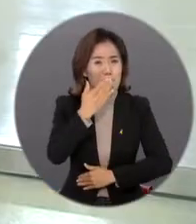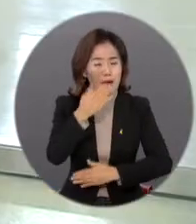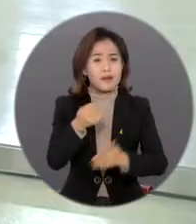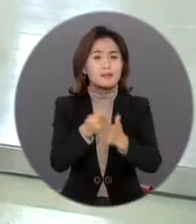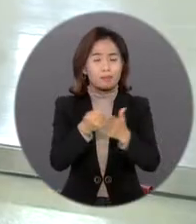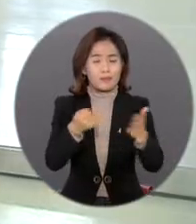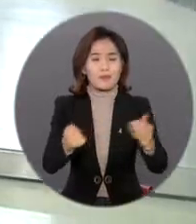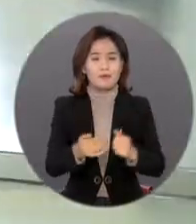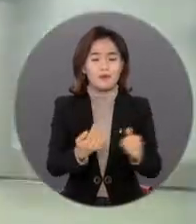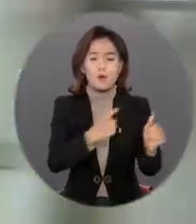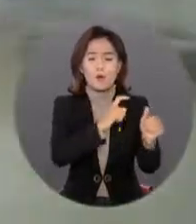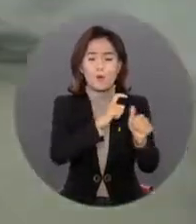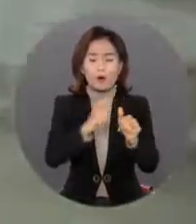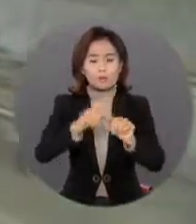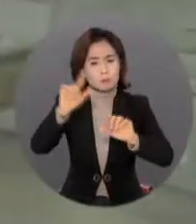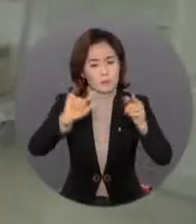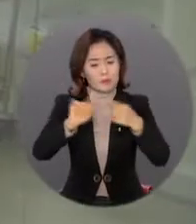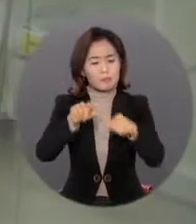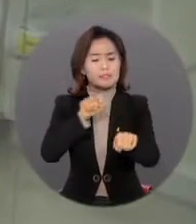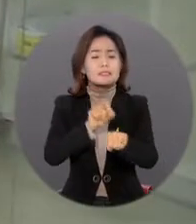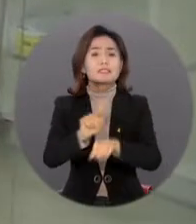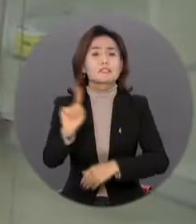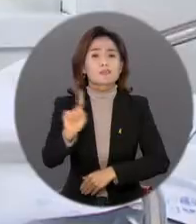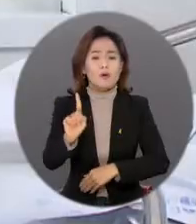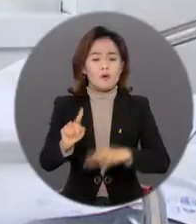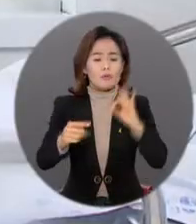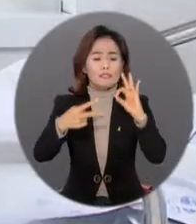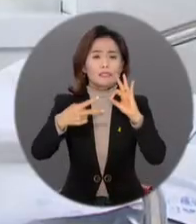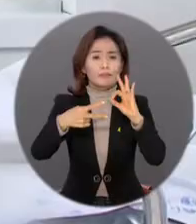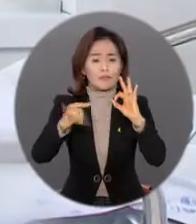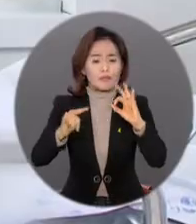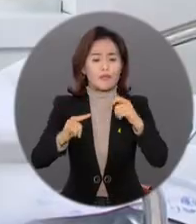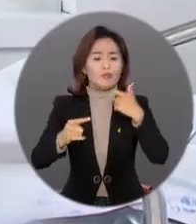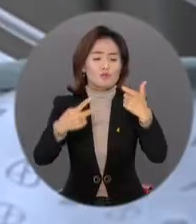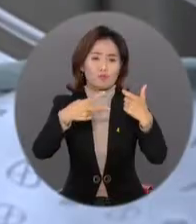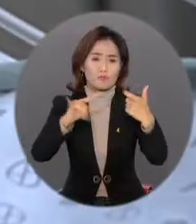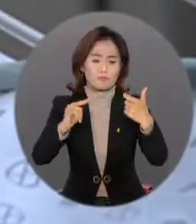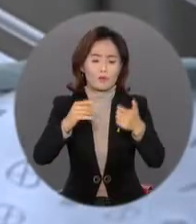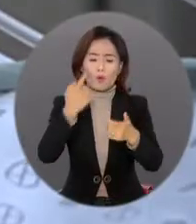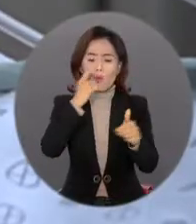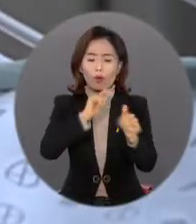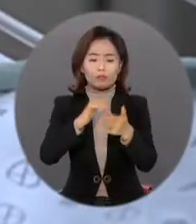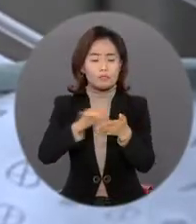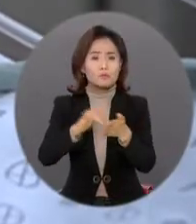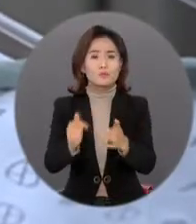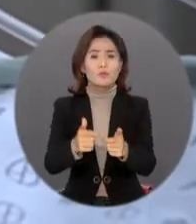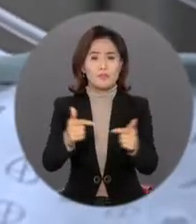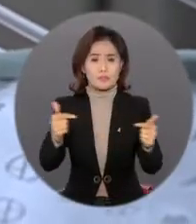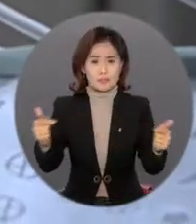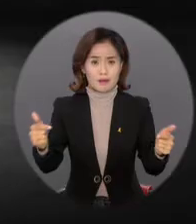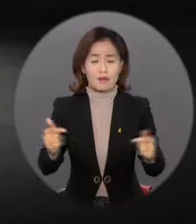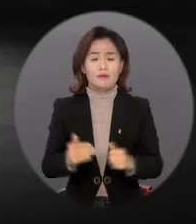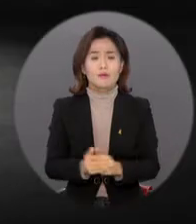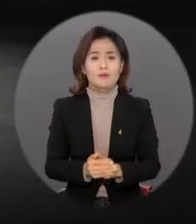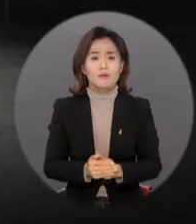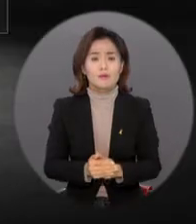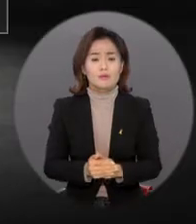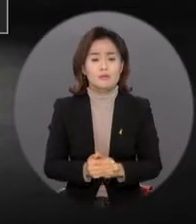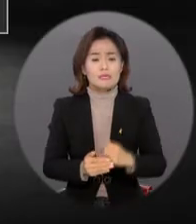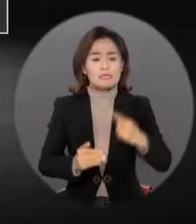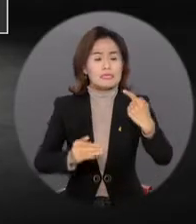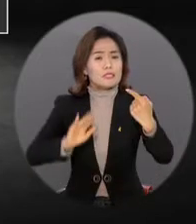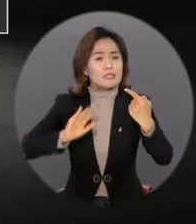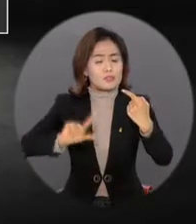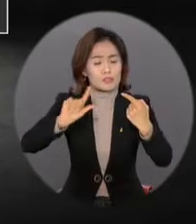보니까. 확진 양상의 또 하나 특징으론 10대와 60대 이상 확진자가 증가하고 있다는 점입니다. 1일 이후